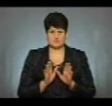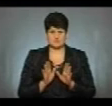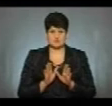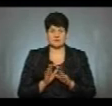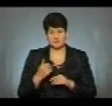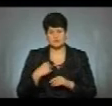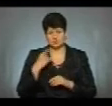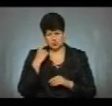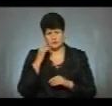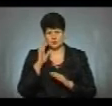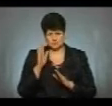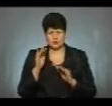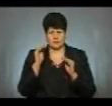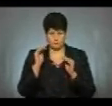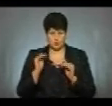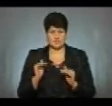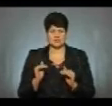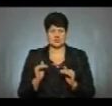очікували, що буде пониження, але